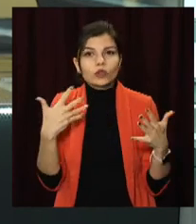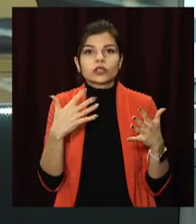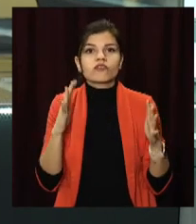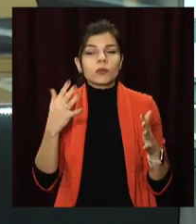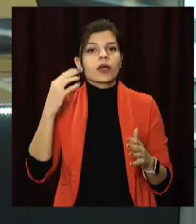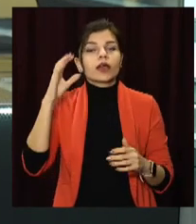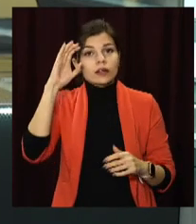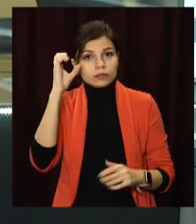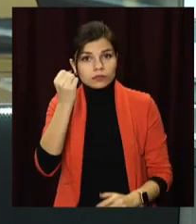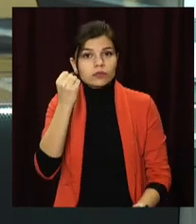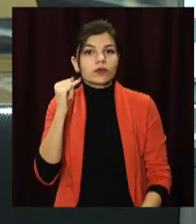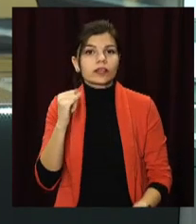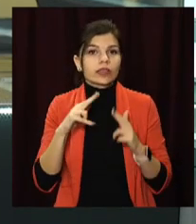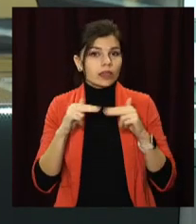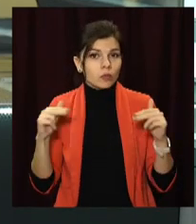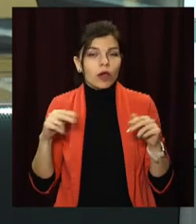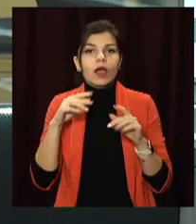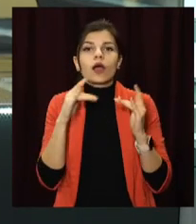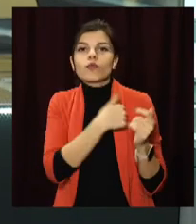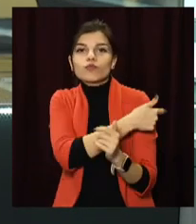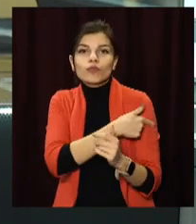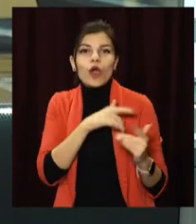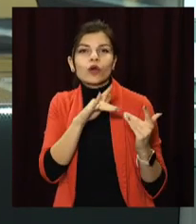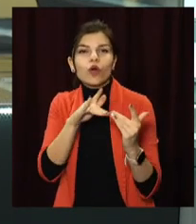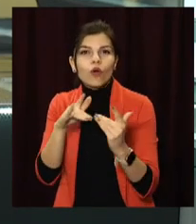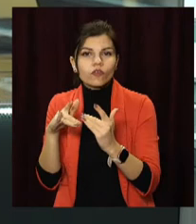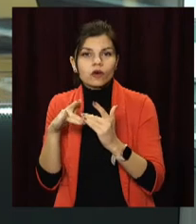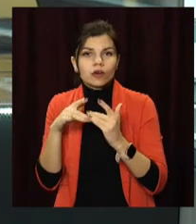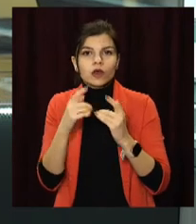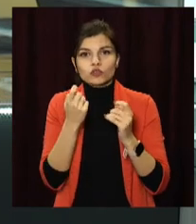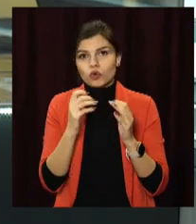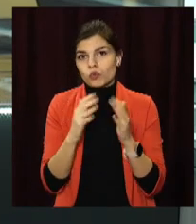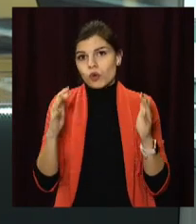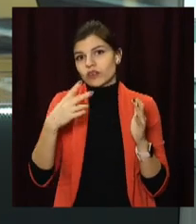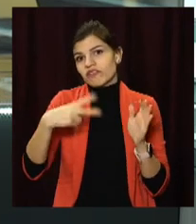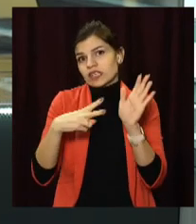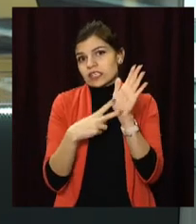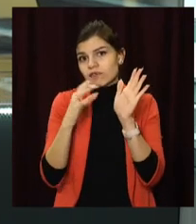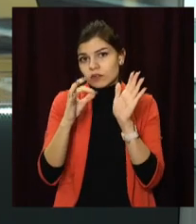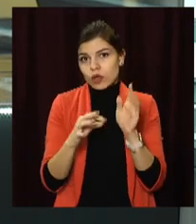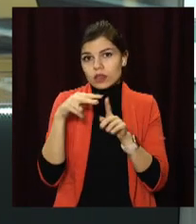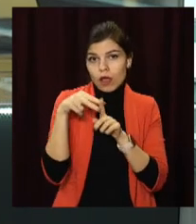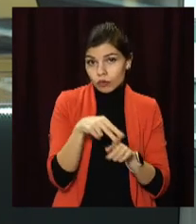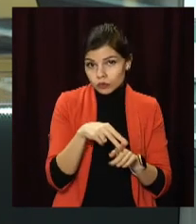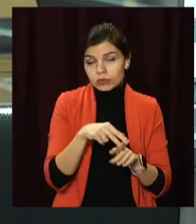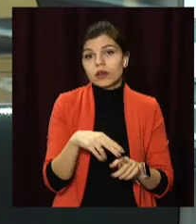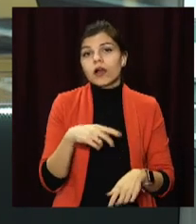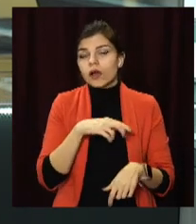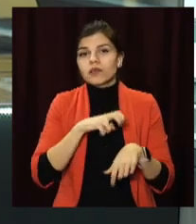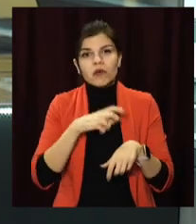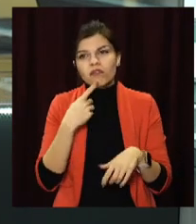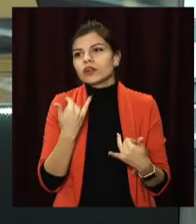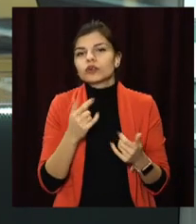у Дніпрі та Кривому Розі. Завантаженість ліжок у госпітальних базах області трохи більше 27%. Ситуація, кажуть медики, не